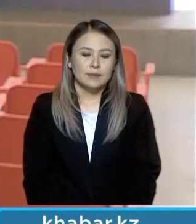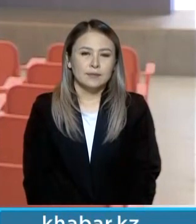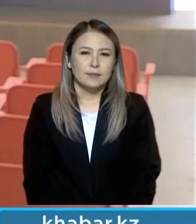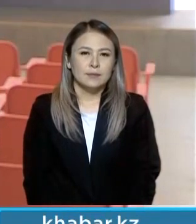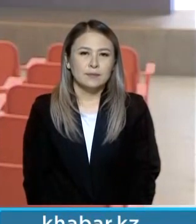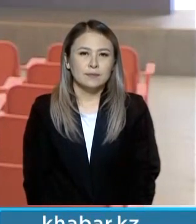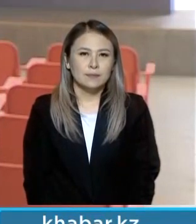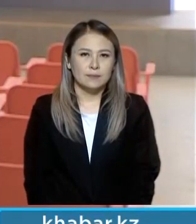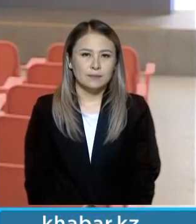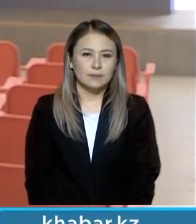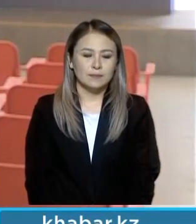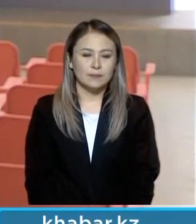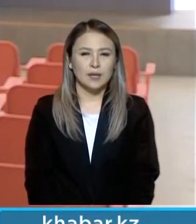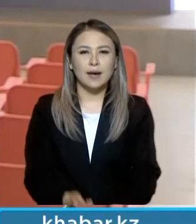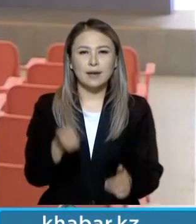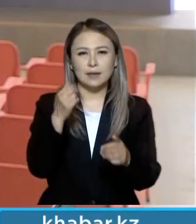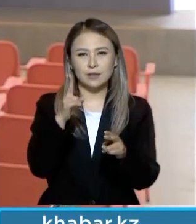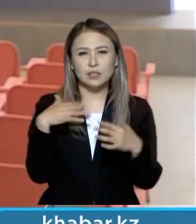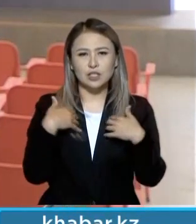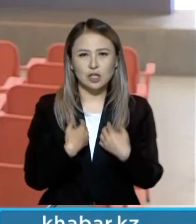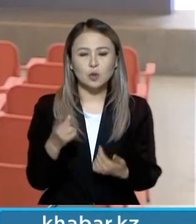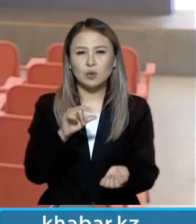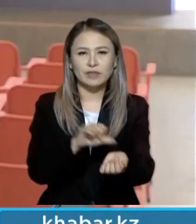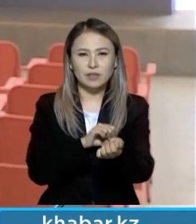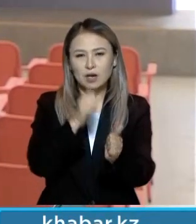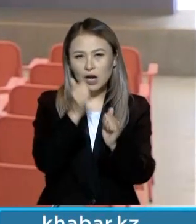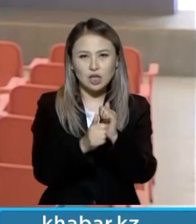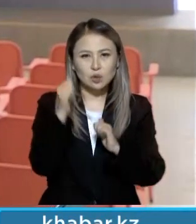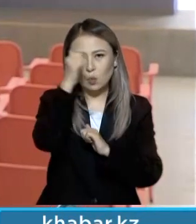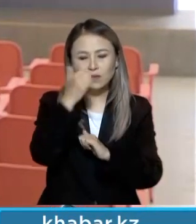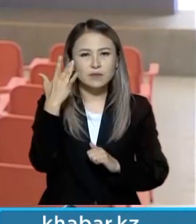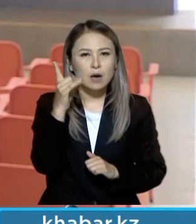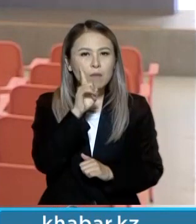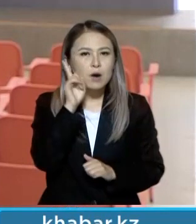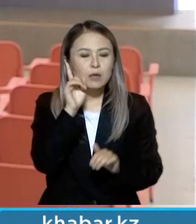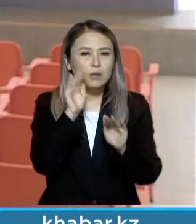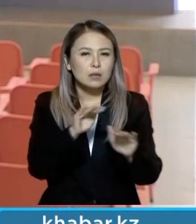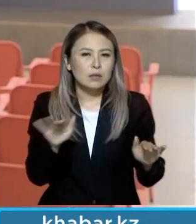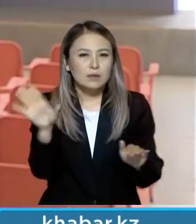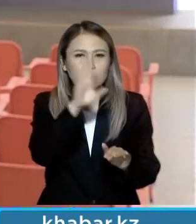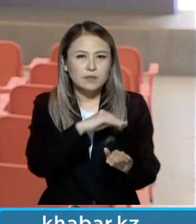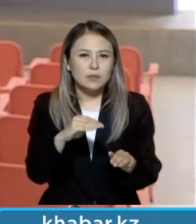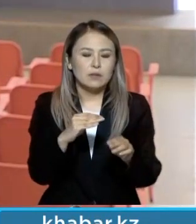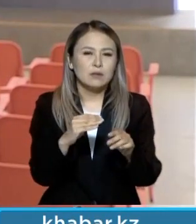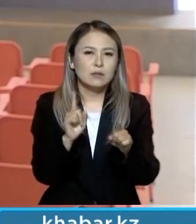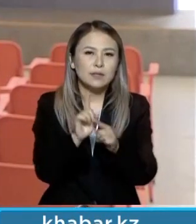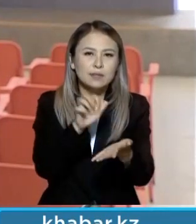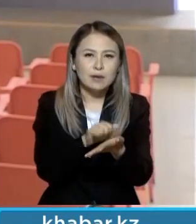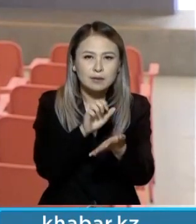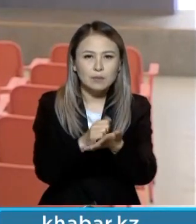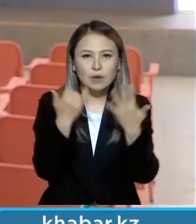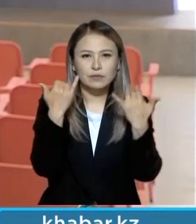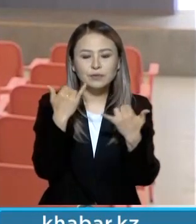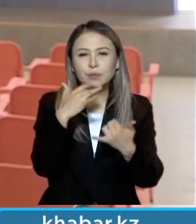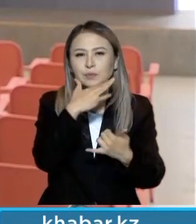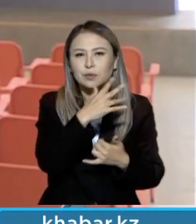Каждый гражданин активный может зайти на... Өкінішке қарай нашақорлық дерті жыл сайын жасарып келеді. Жастарымыздың есірткіні сатуы, оны тасымалдау қайғылы жайт. Президент те